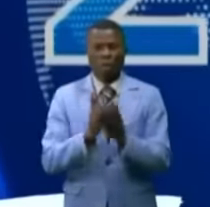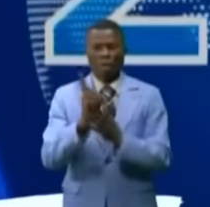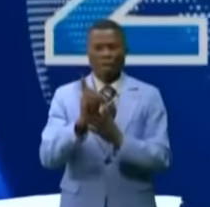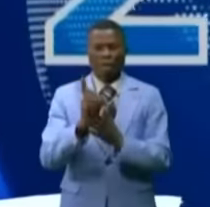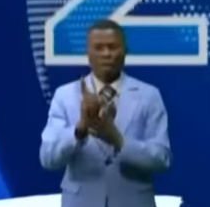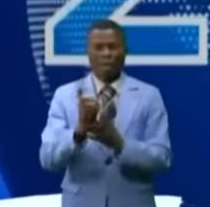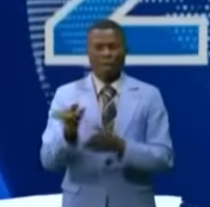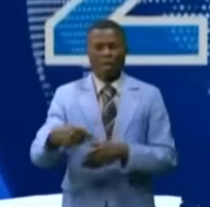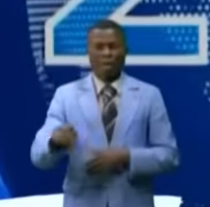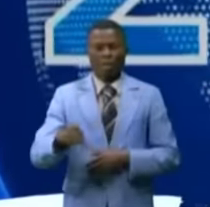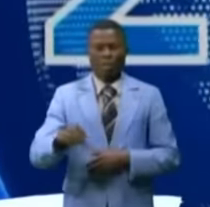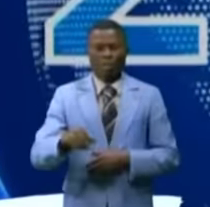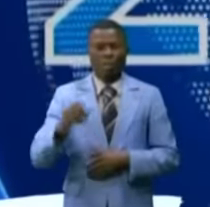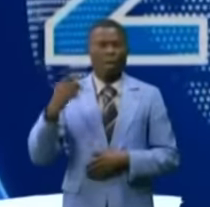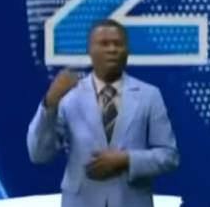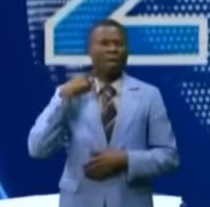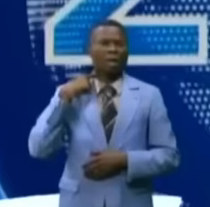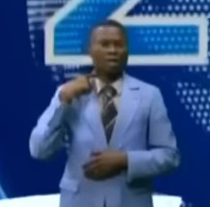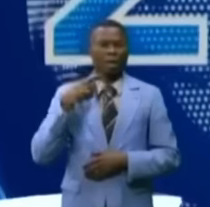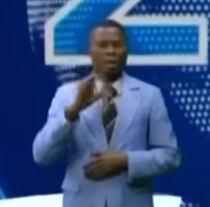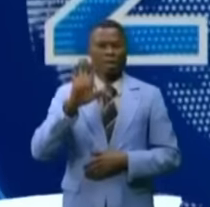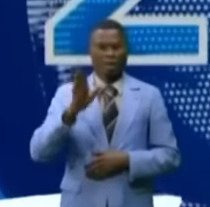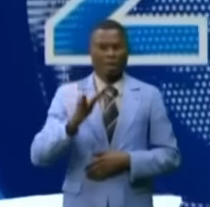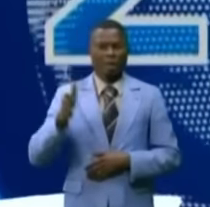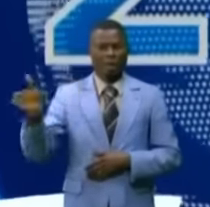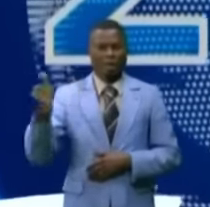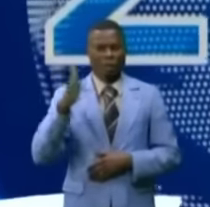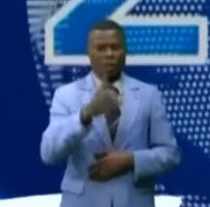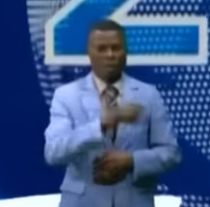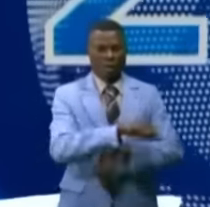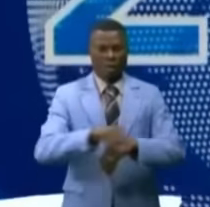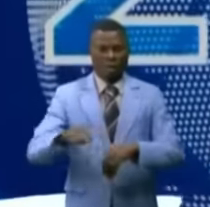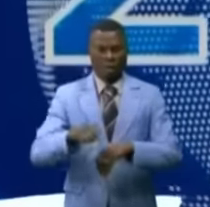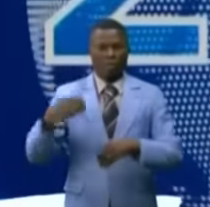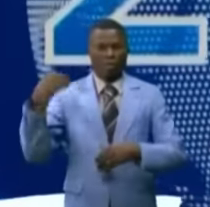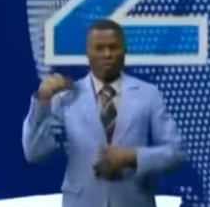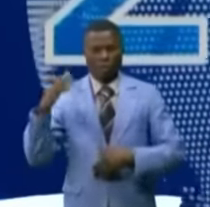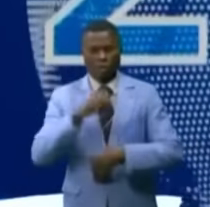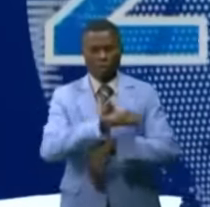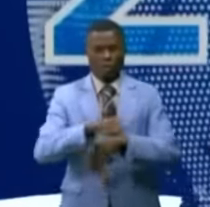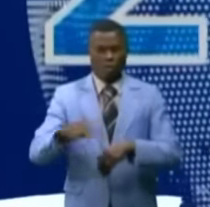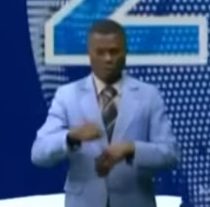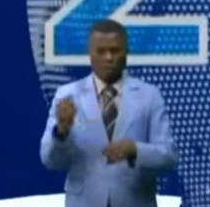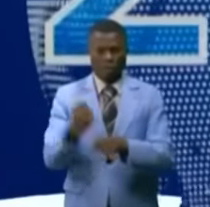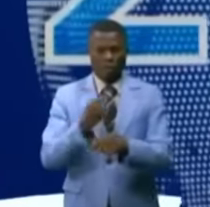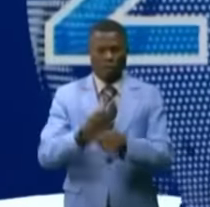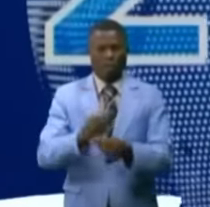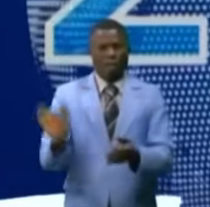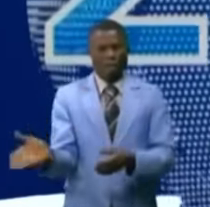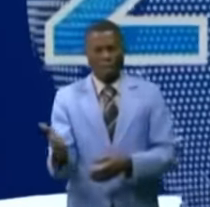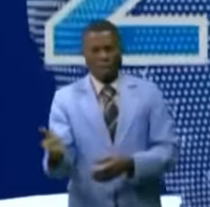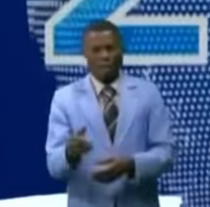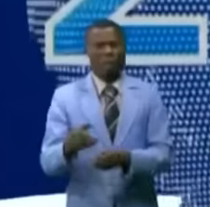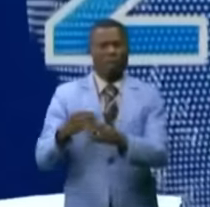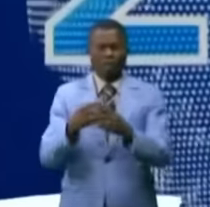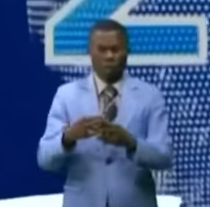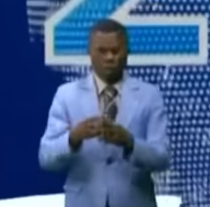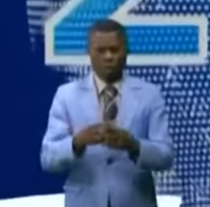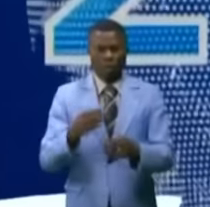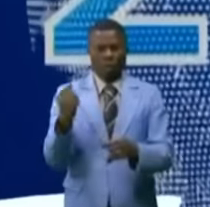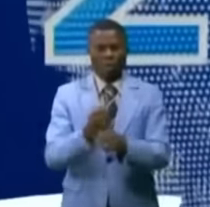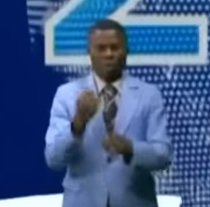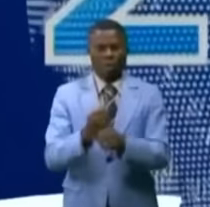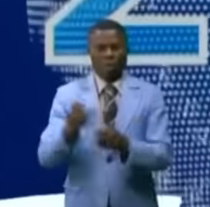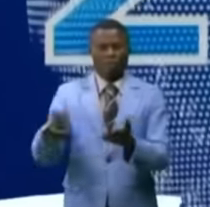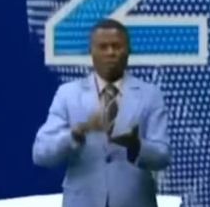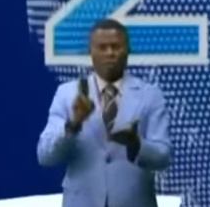Kasongolunda, dans la province du Kwango. 5 pavillons, un bureau administratif, un bureau de services d'entretien et de sécurité. L'œuvre porte